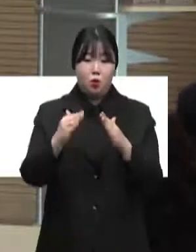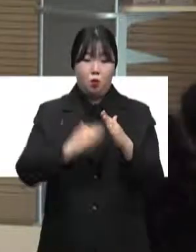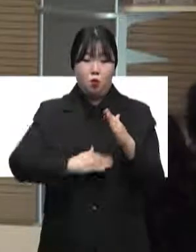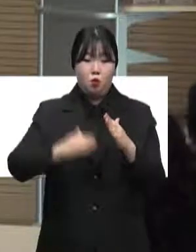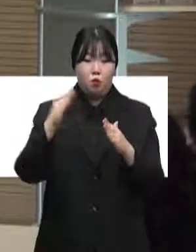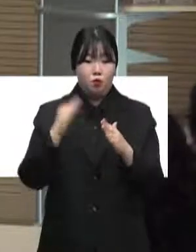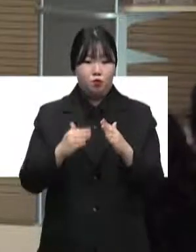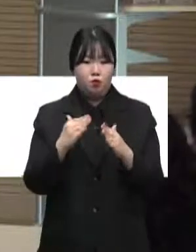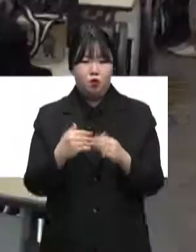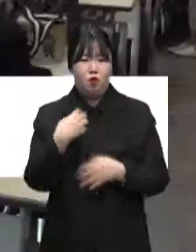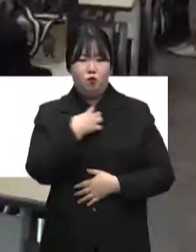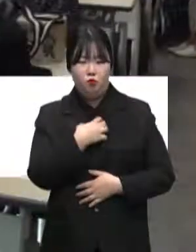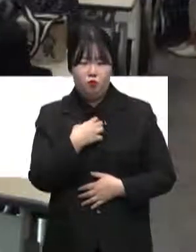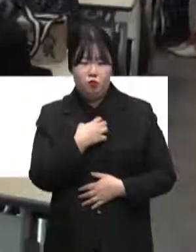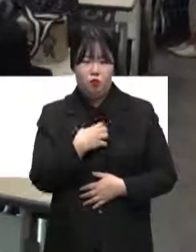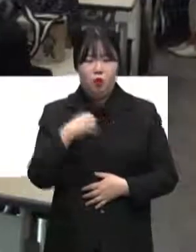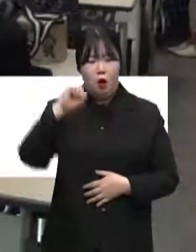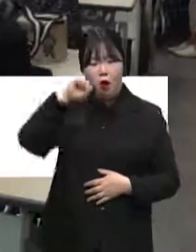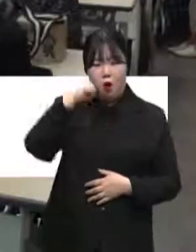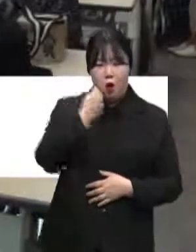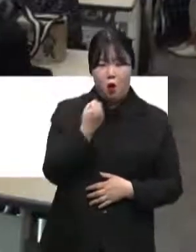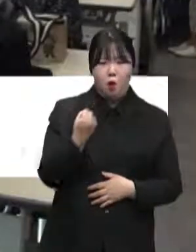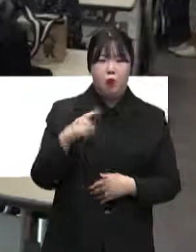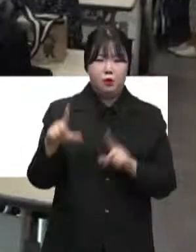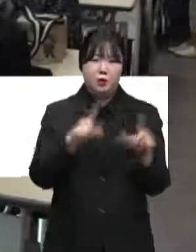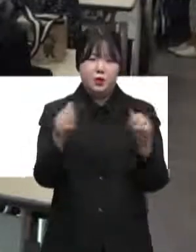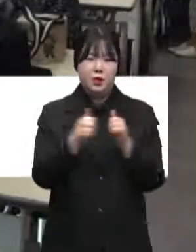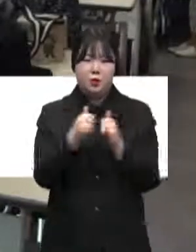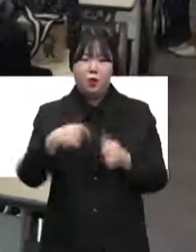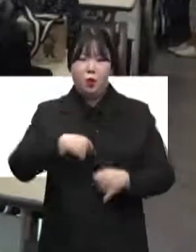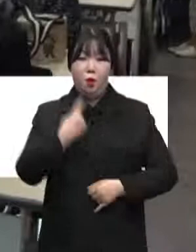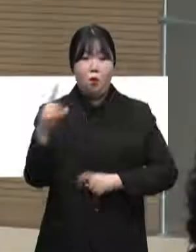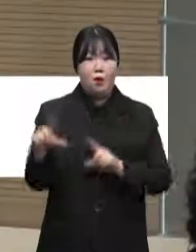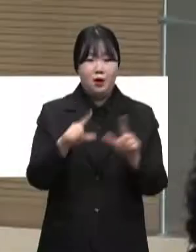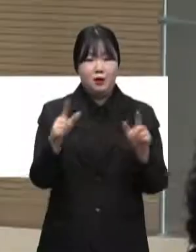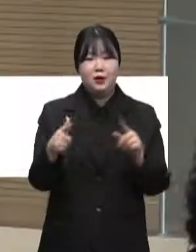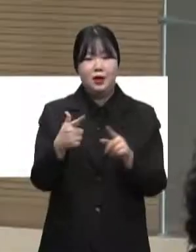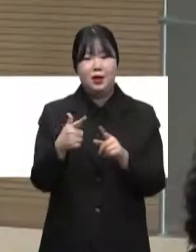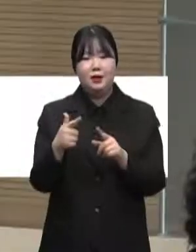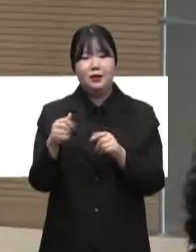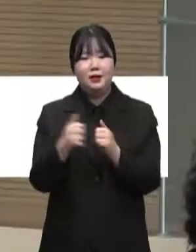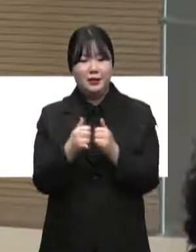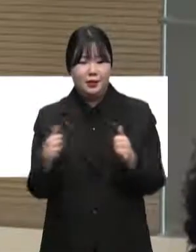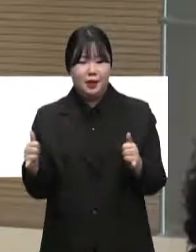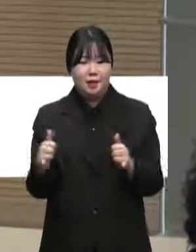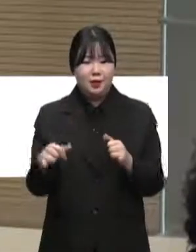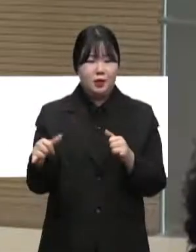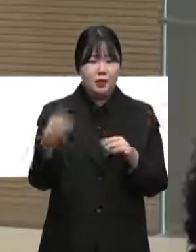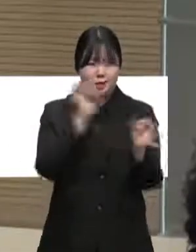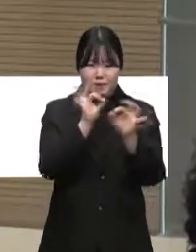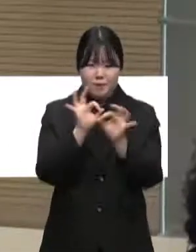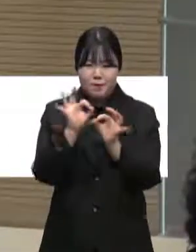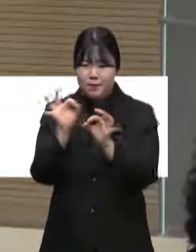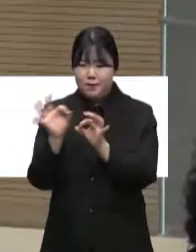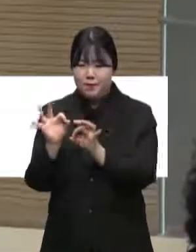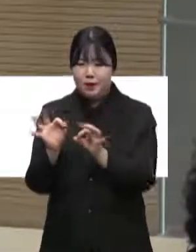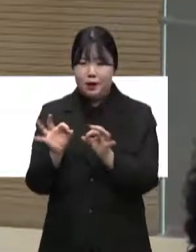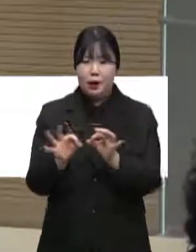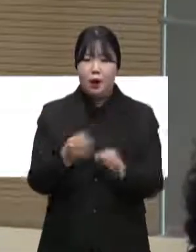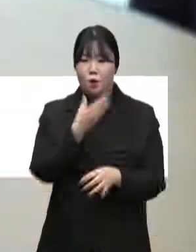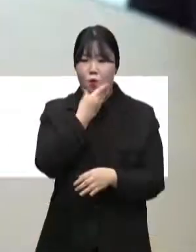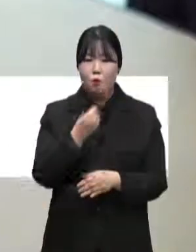나와 복지사각지대에 놓인 주민 1인 가구 홀로 어르신 등을 발굴하고 지원하는 복지 제도로